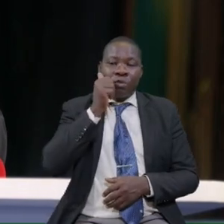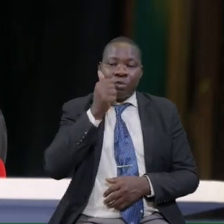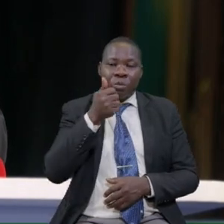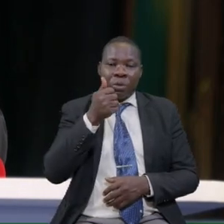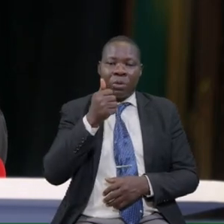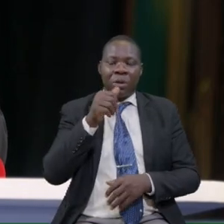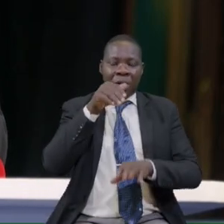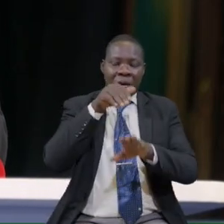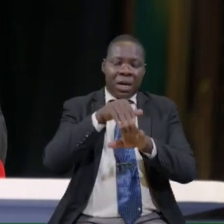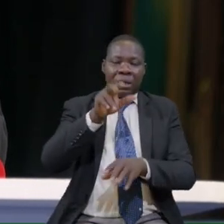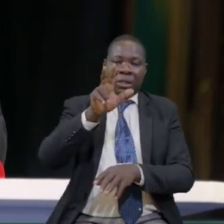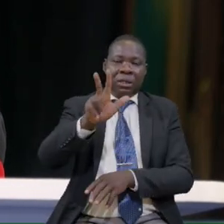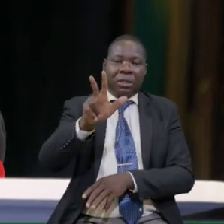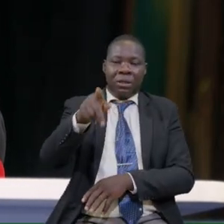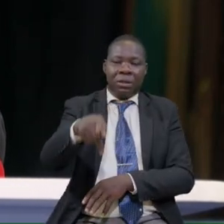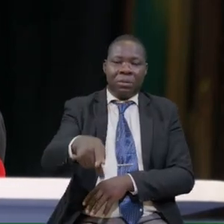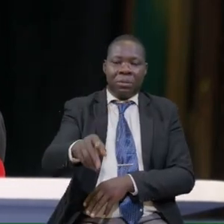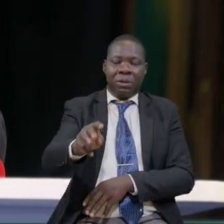Et demain à 15h,